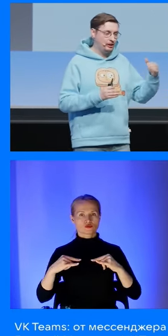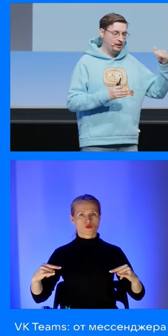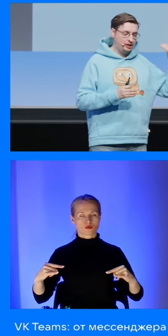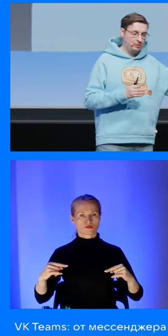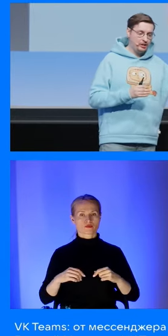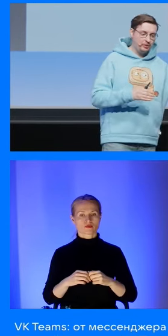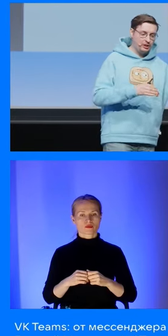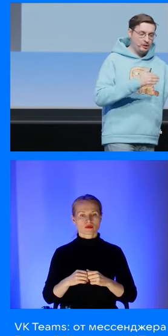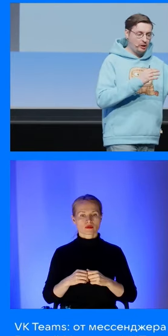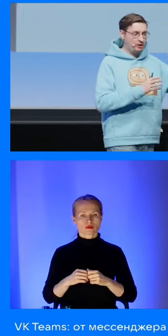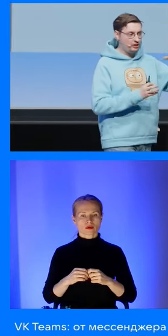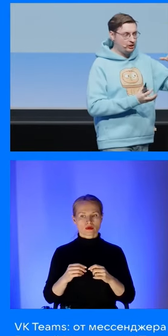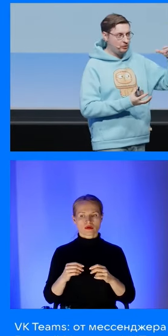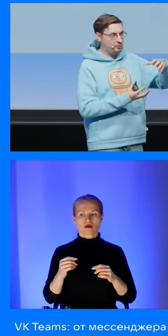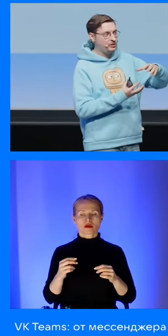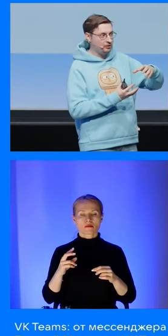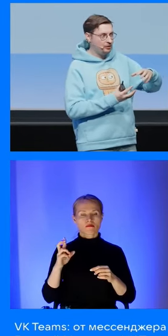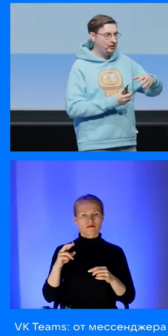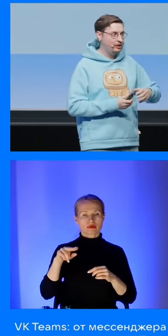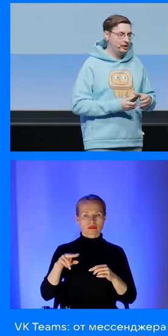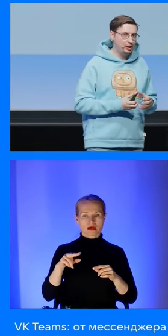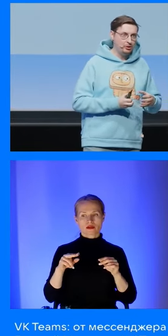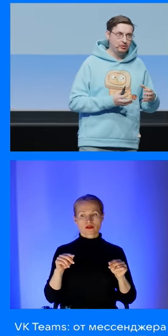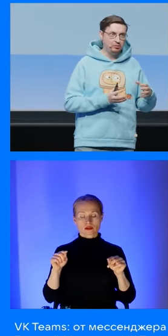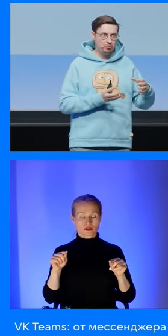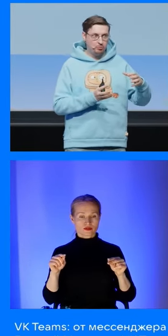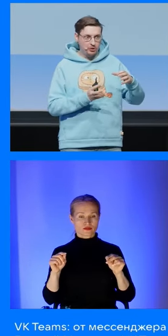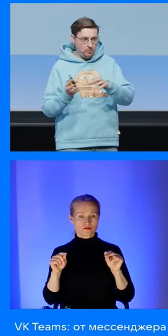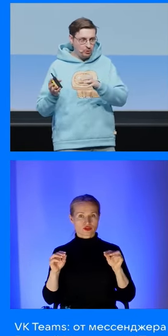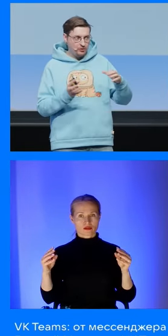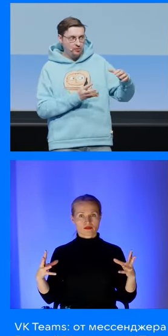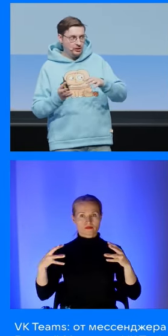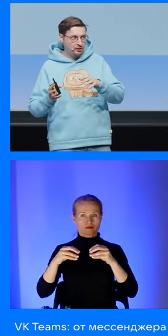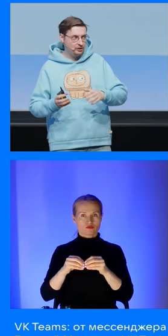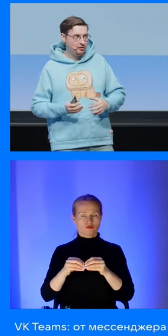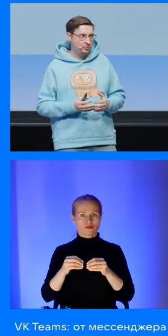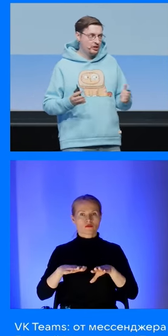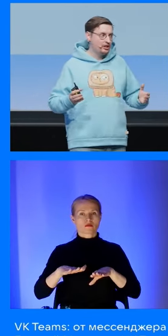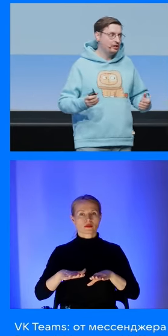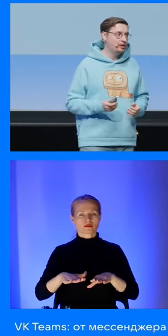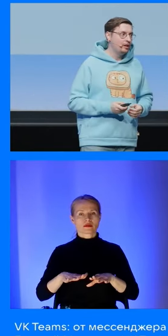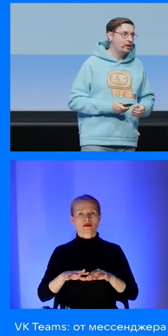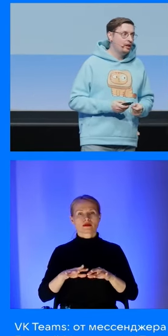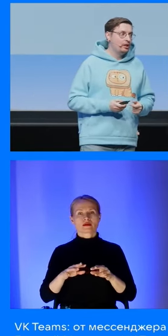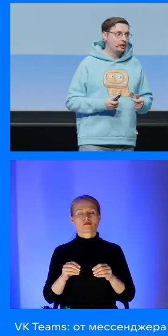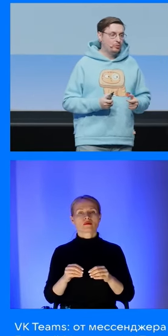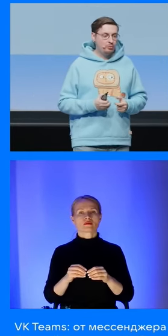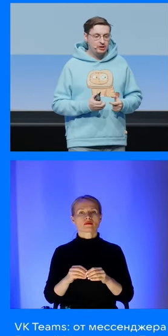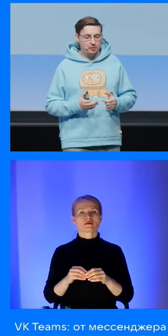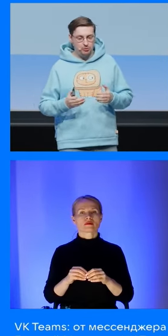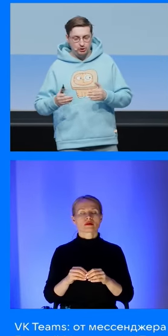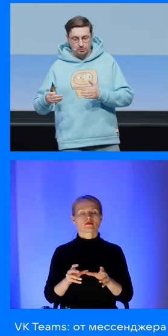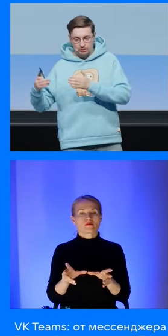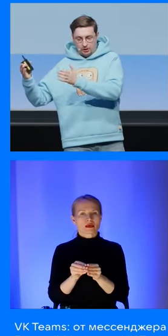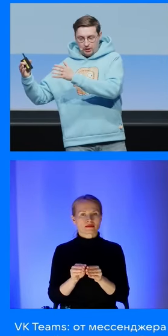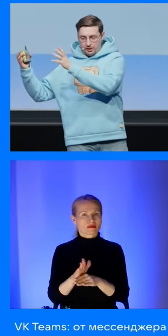ячейки, когда экземпляр сервиса и экземпляр базы данных живут вместе, и они как бы масштабируются всегда вместе, они не раздельны. Таким